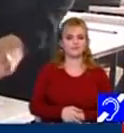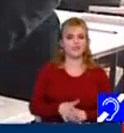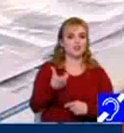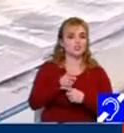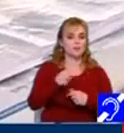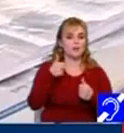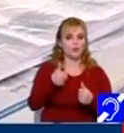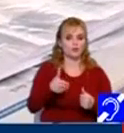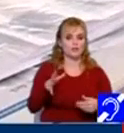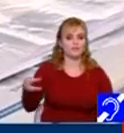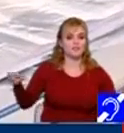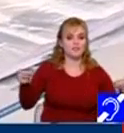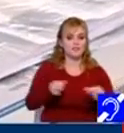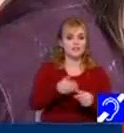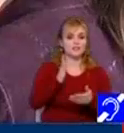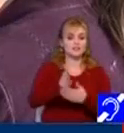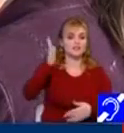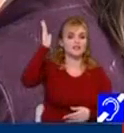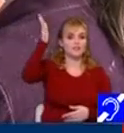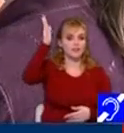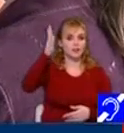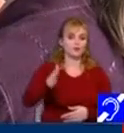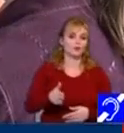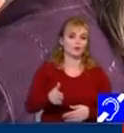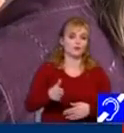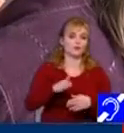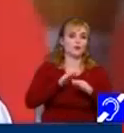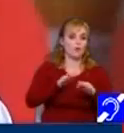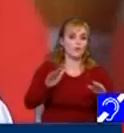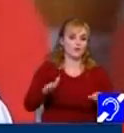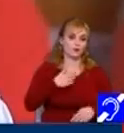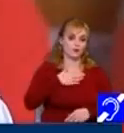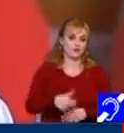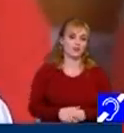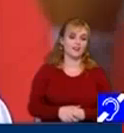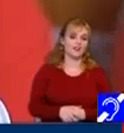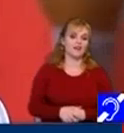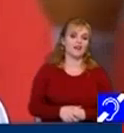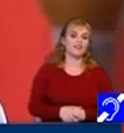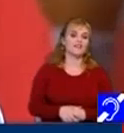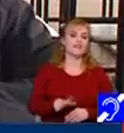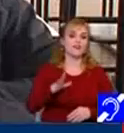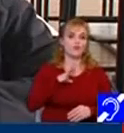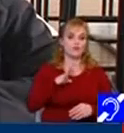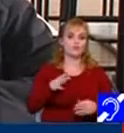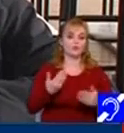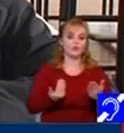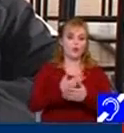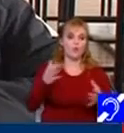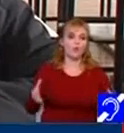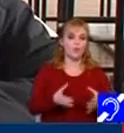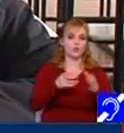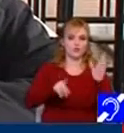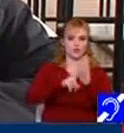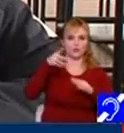Cea mai bună investiție este în viitorul unei nații, adică în copii. Campania Noul meu coleg de bancă a fost realizată la începutul lunii